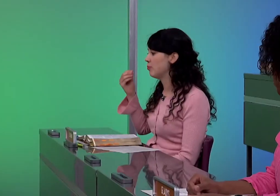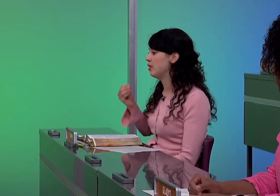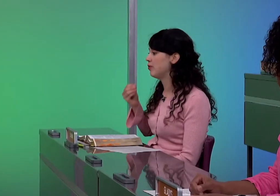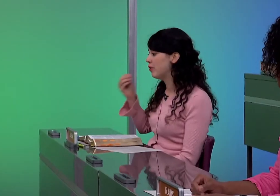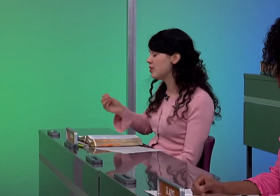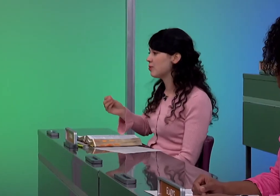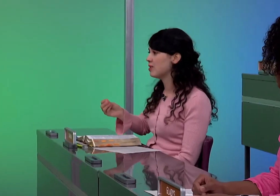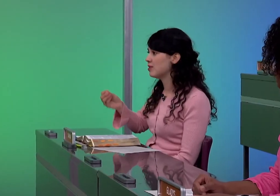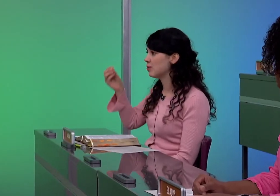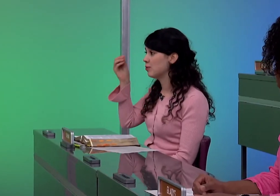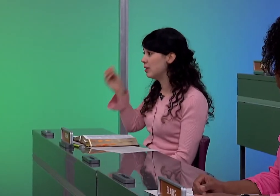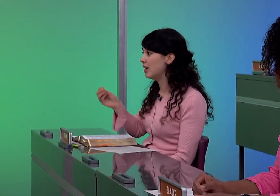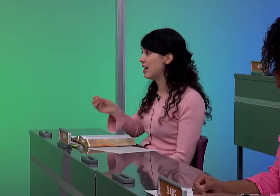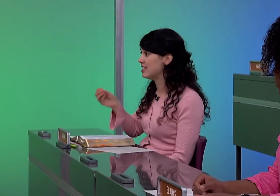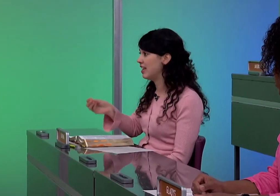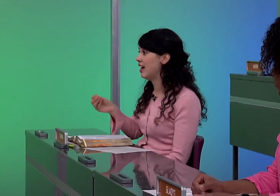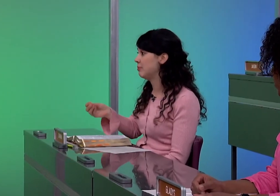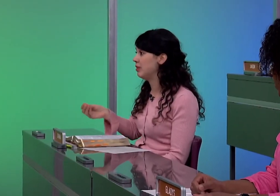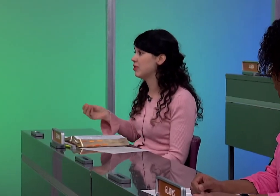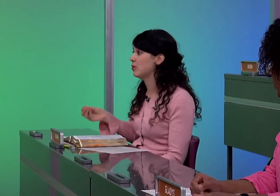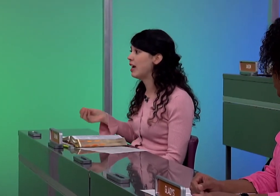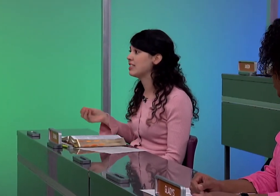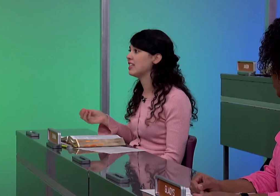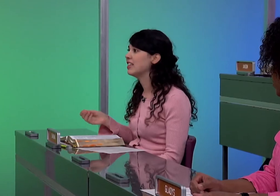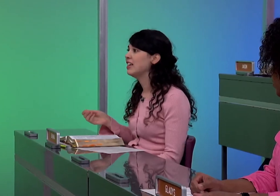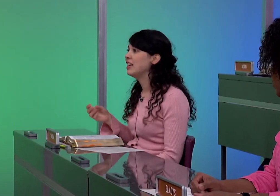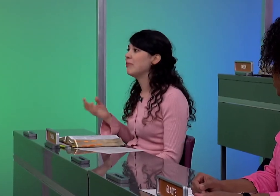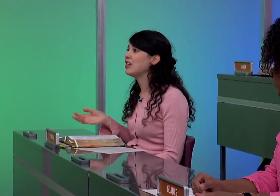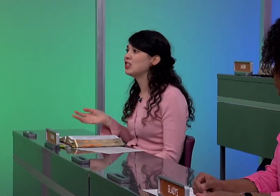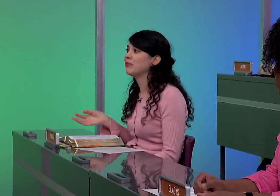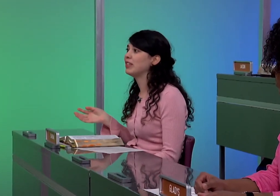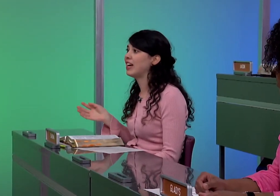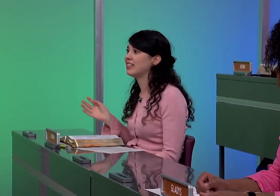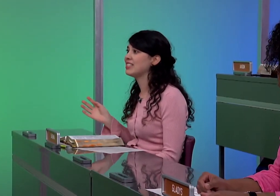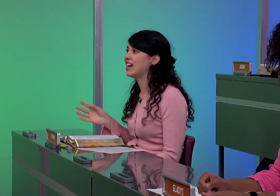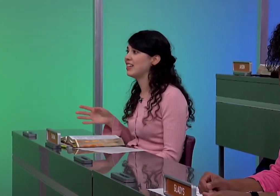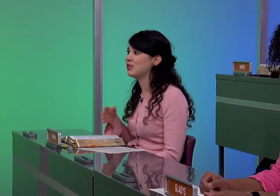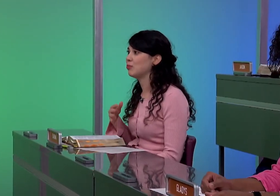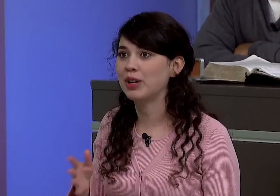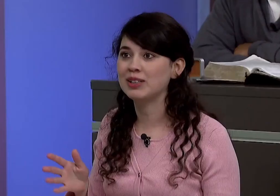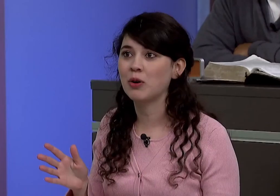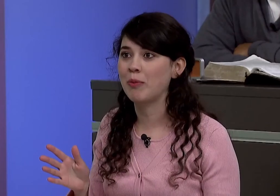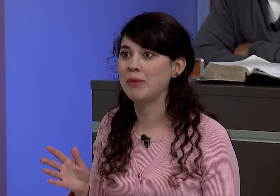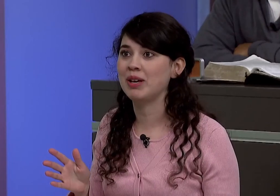mogły jako pierwsze dowiedzieć się o zmartwychwstaniu Zbawiciela.